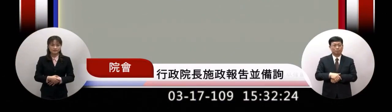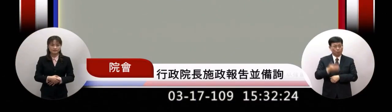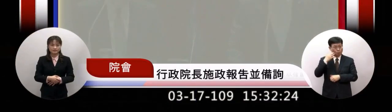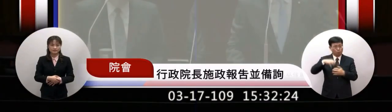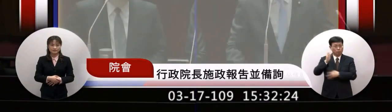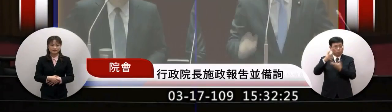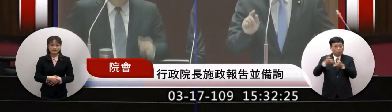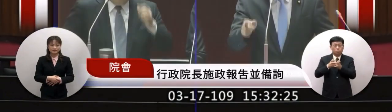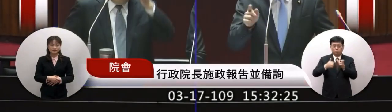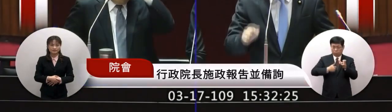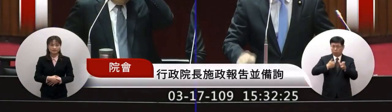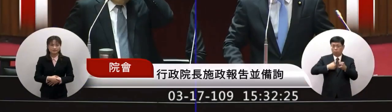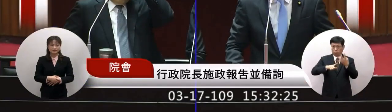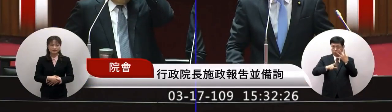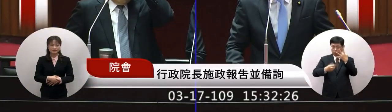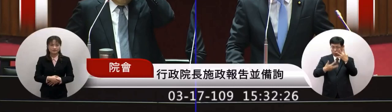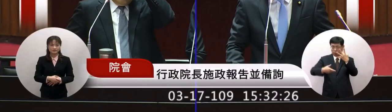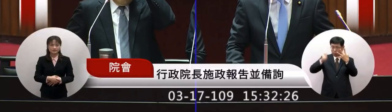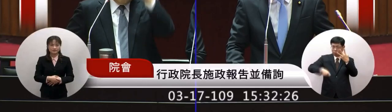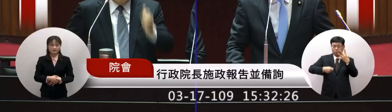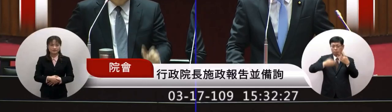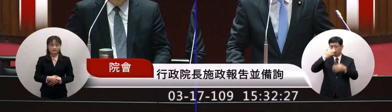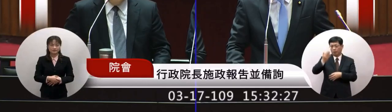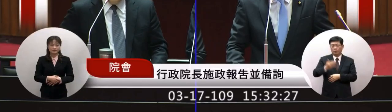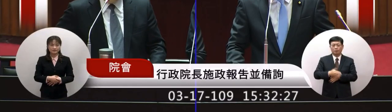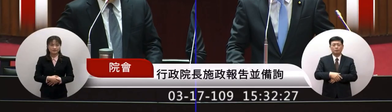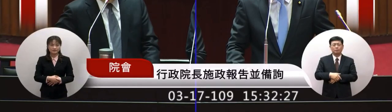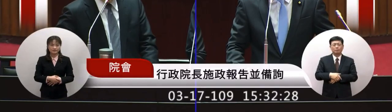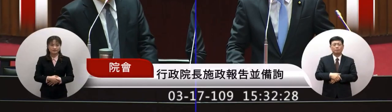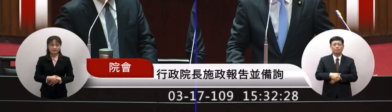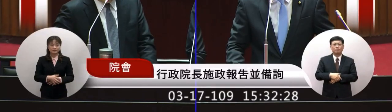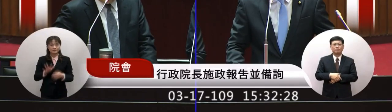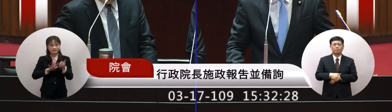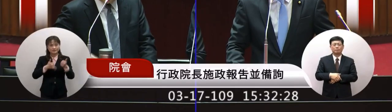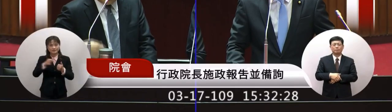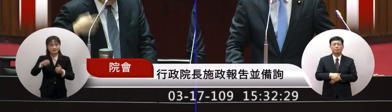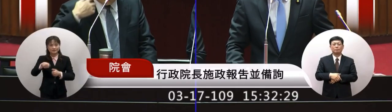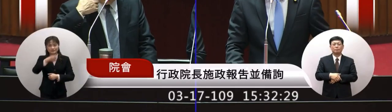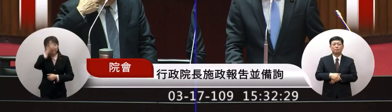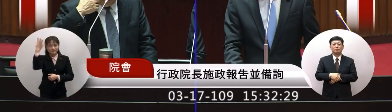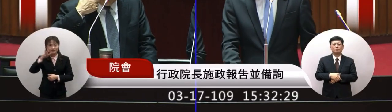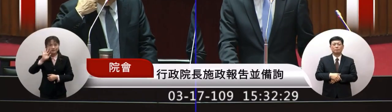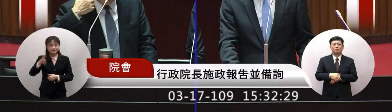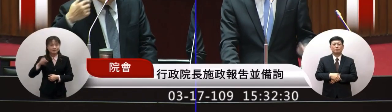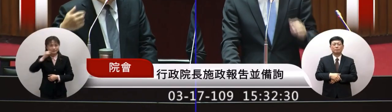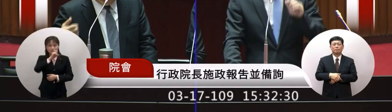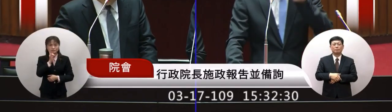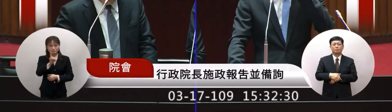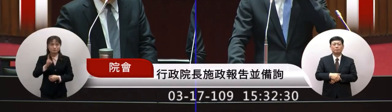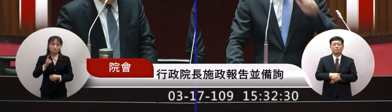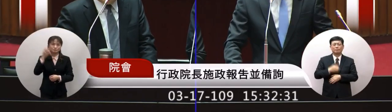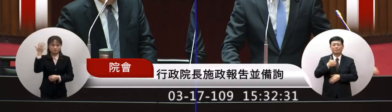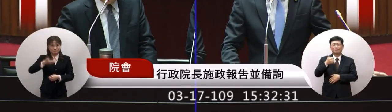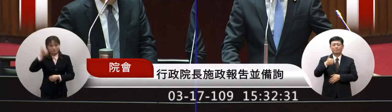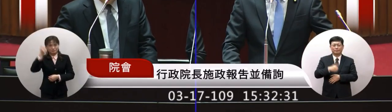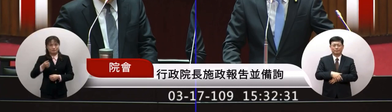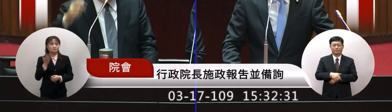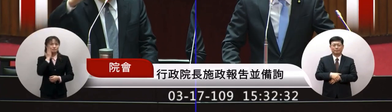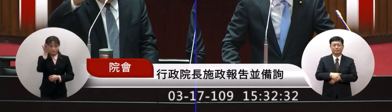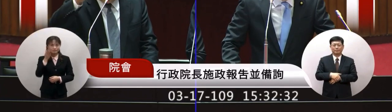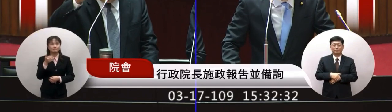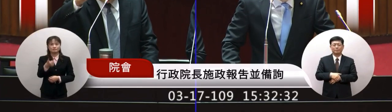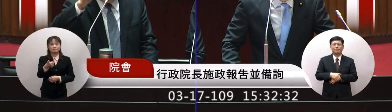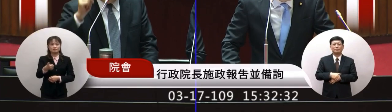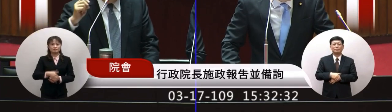赖进波赢，四月八号。 哎，委员，你遮少年哦，啊，台语讲啊遮练断，真无简单。不